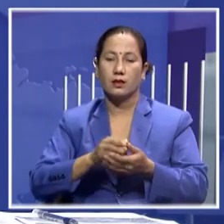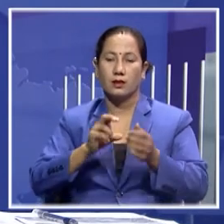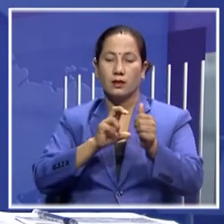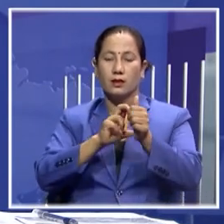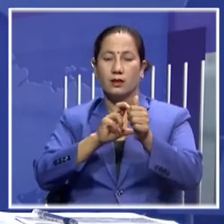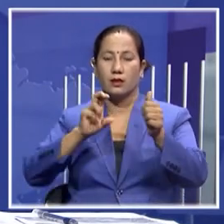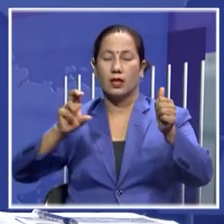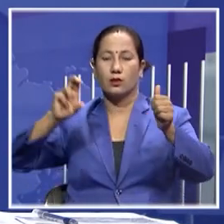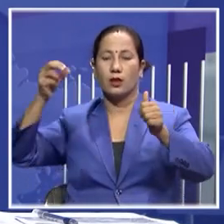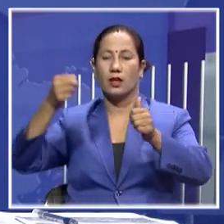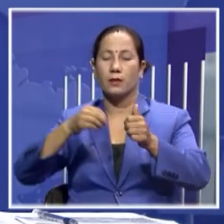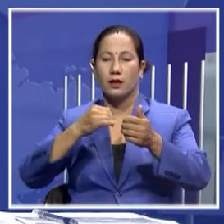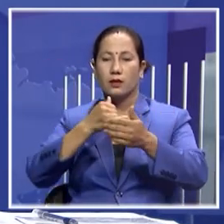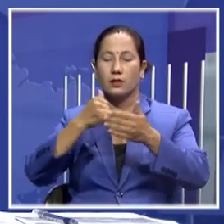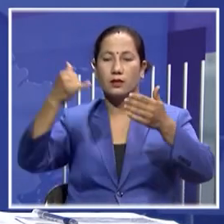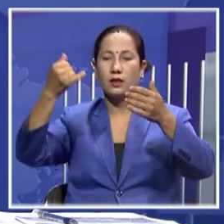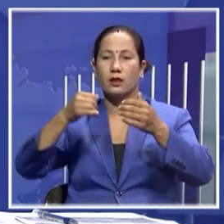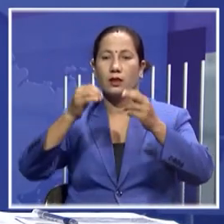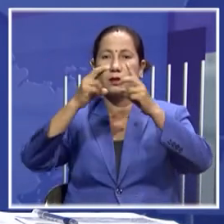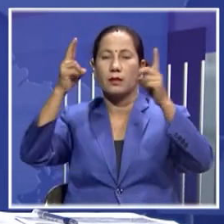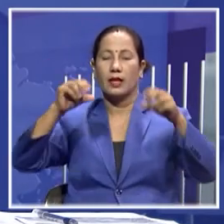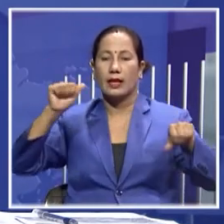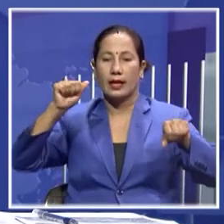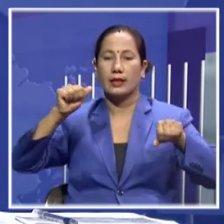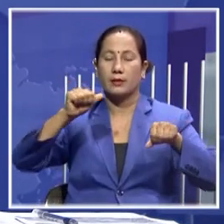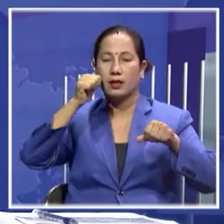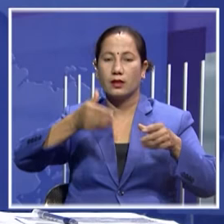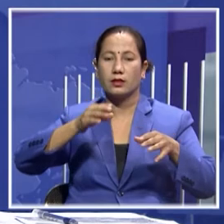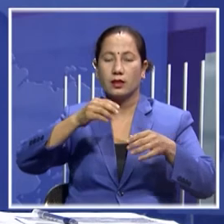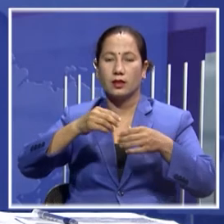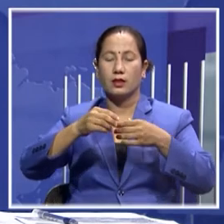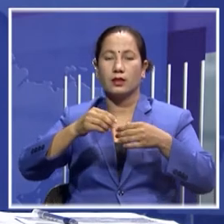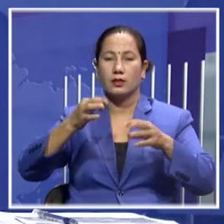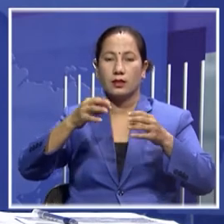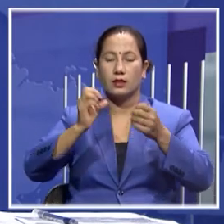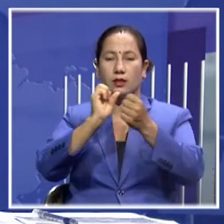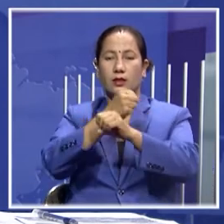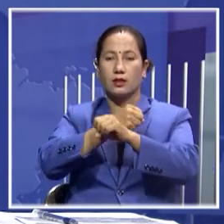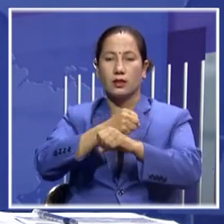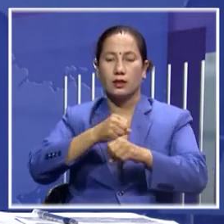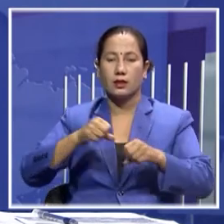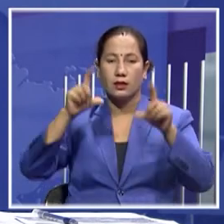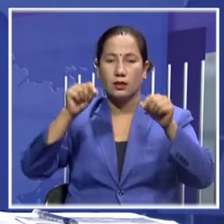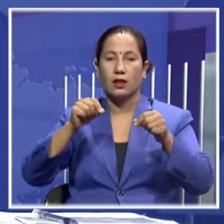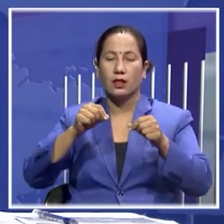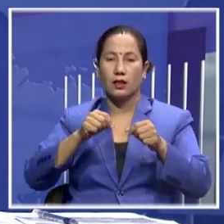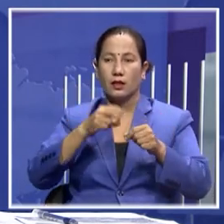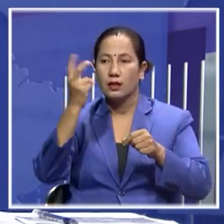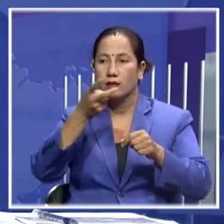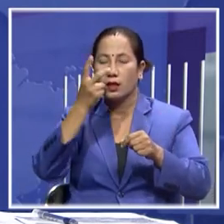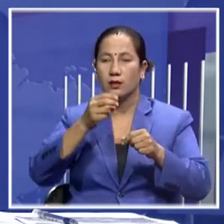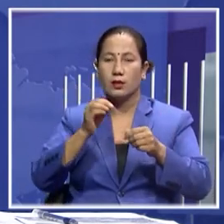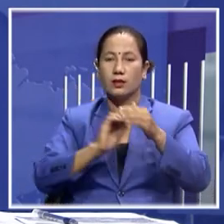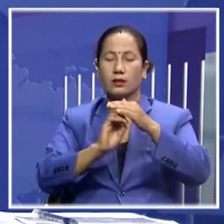दार्चुलामा तुइन तर्ने क्रममा महाकालीमा खसेर जयसिंह धामी बेपत्ता भएको घटनाको सत्य तथ्य पत्ता लगाउन गठित छानबिन